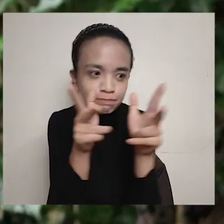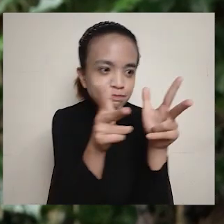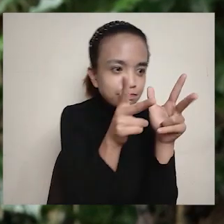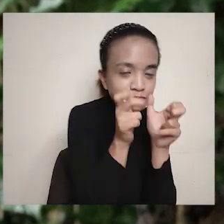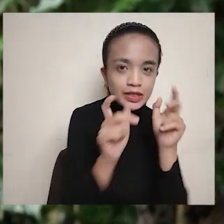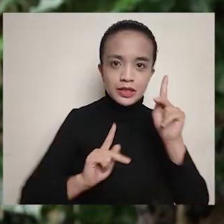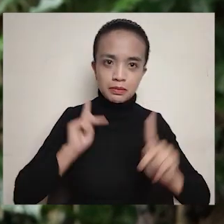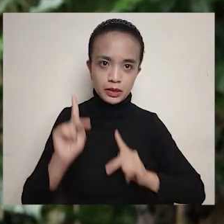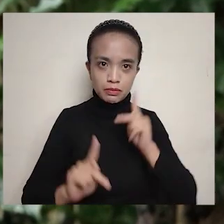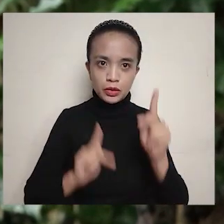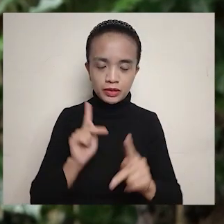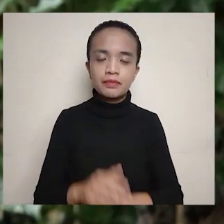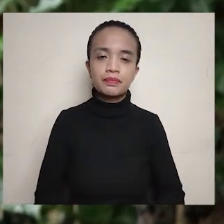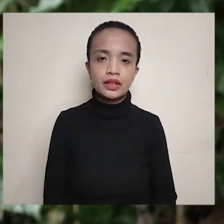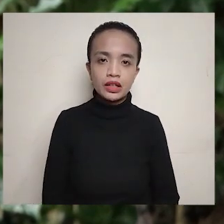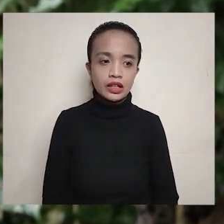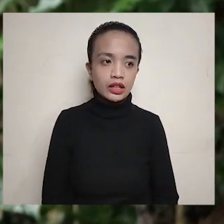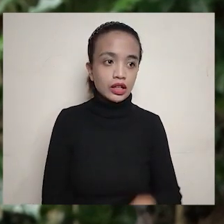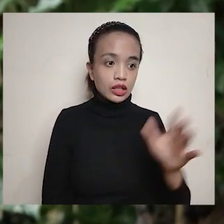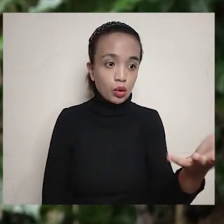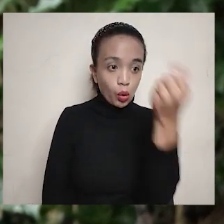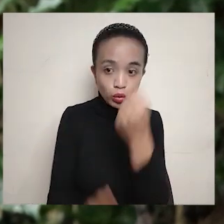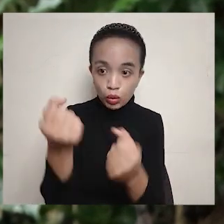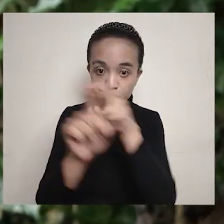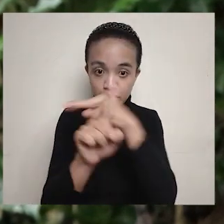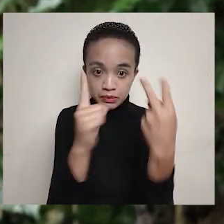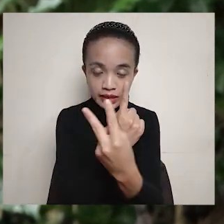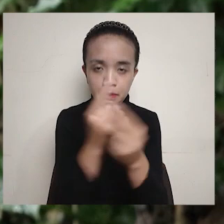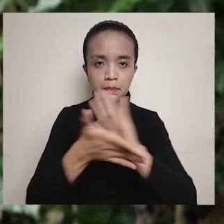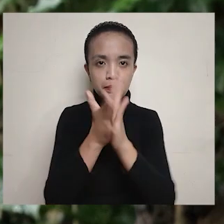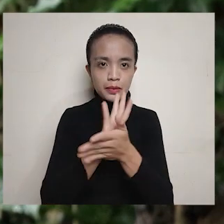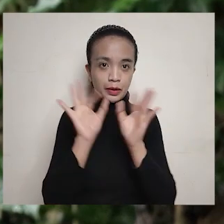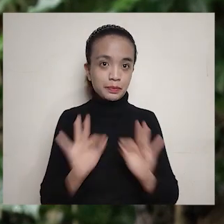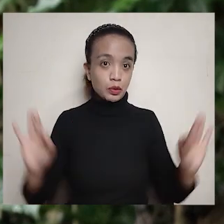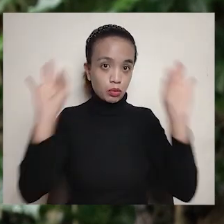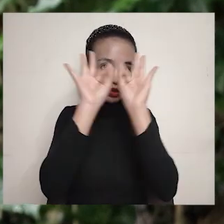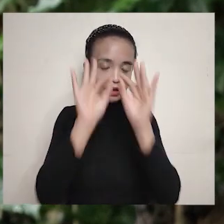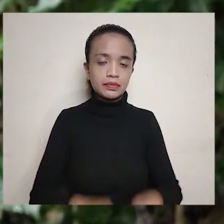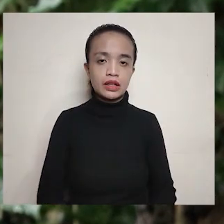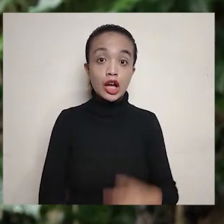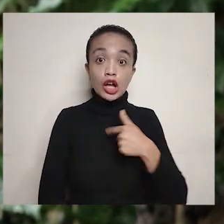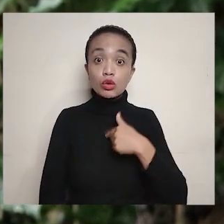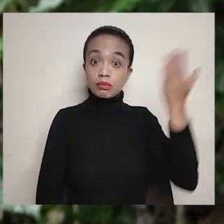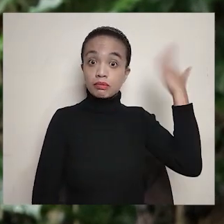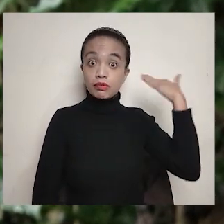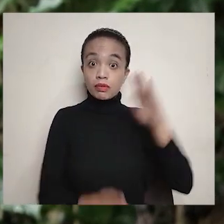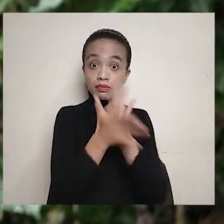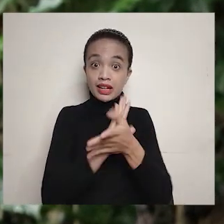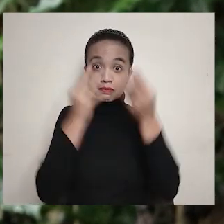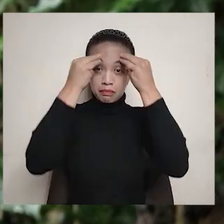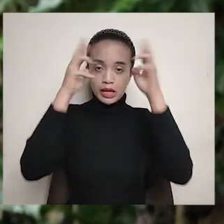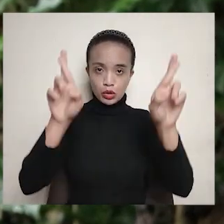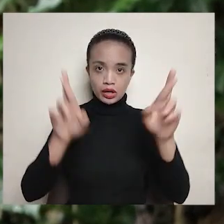O pinangahalagaan mo yung kanilang mga pananaw. So yung sa employees namin, nung ako yung mayor, importante sa akin